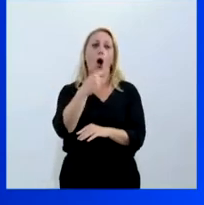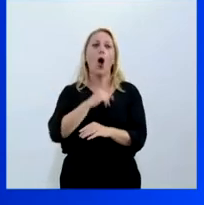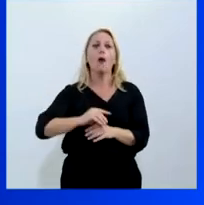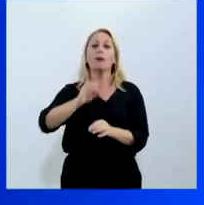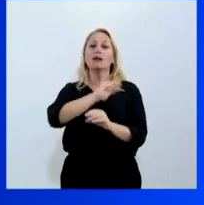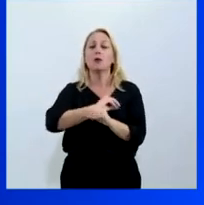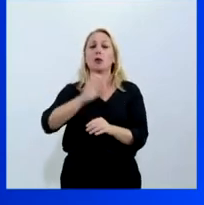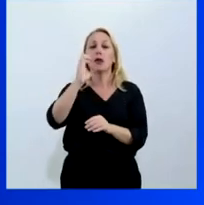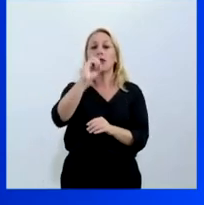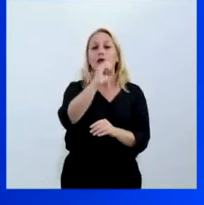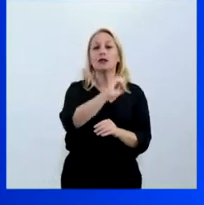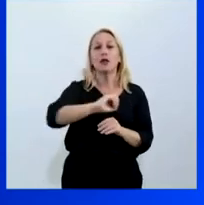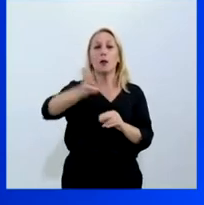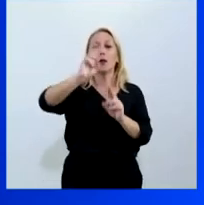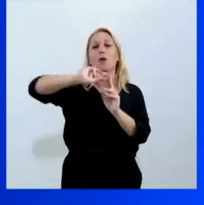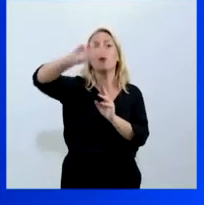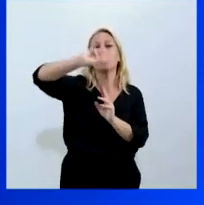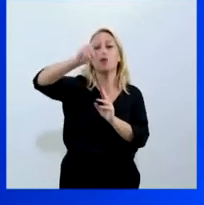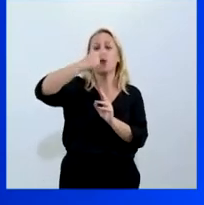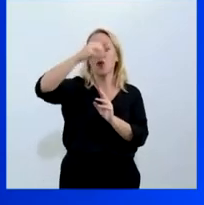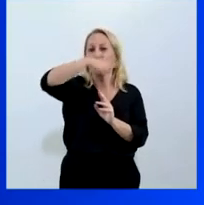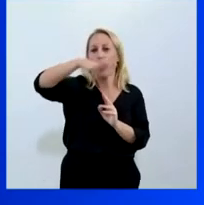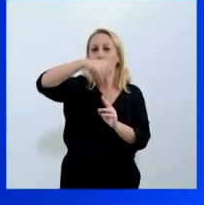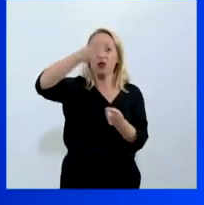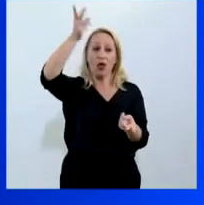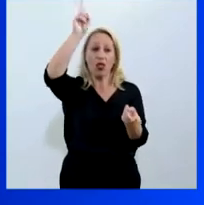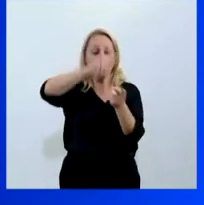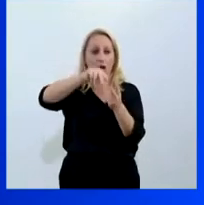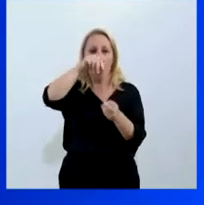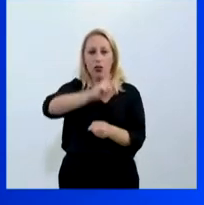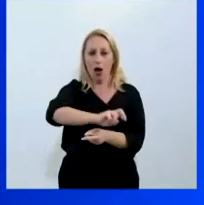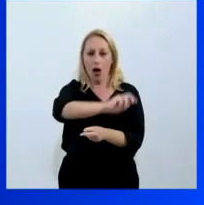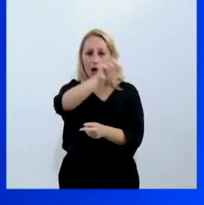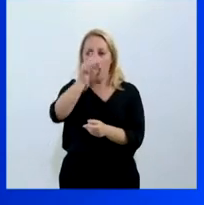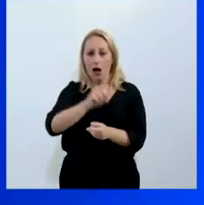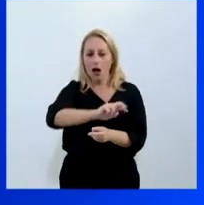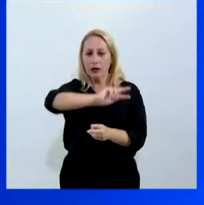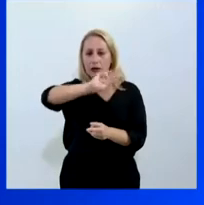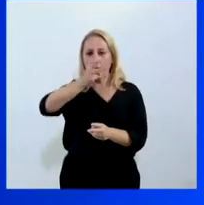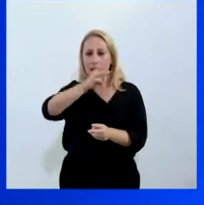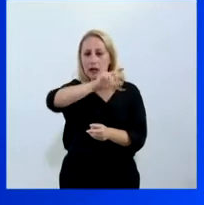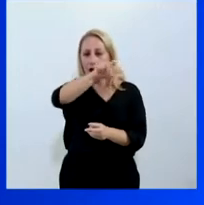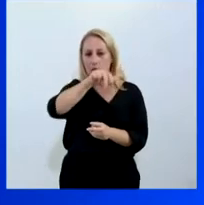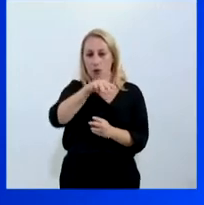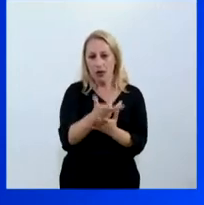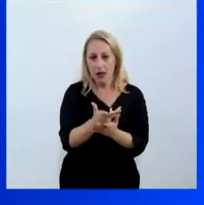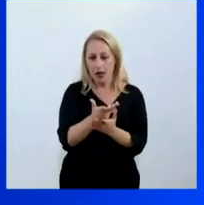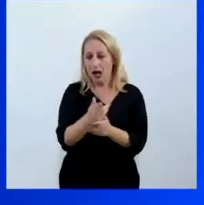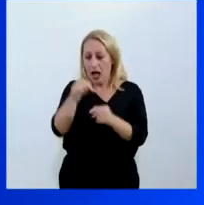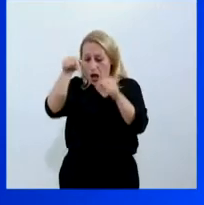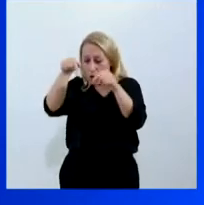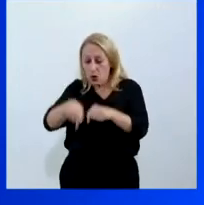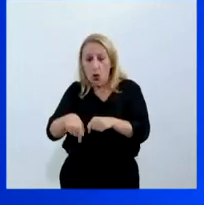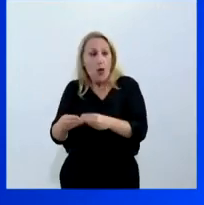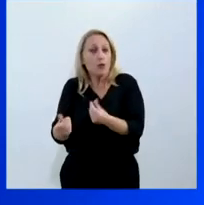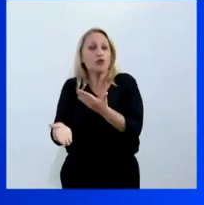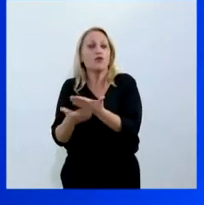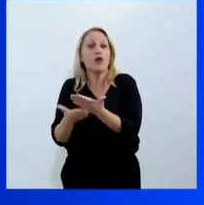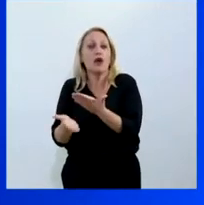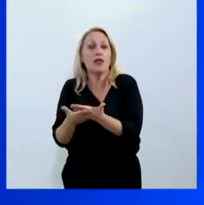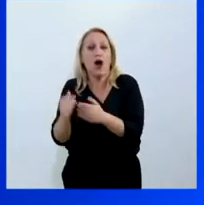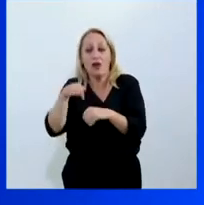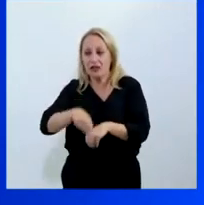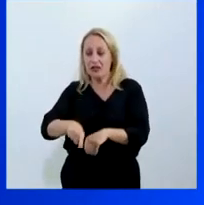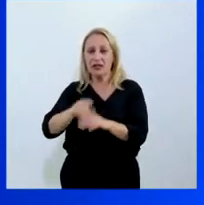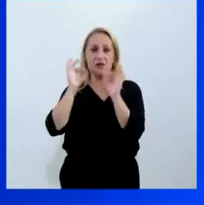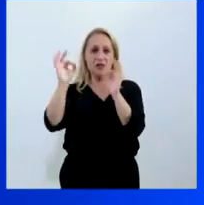του αερίου του θερμοκηπίου σε 20 και 30 χρόνια. Γι' αυτό και η προσαρμογή στην κλιματική αλλαγή, το τι κάνουμε σήμερα δηλαδή, πώς βοηθάμε τους συμπολίτες μας να